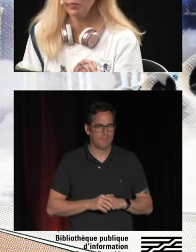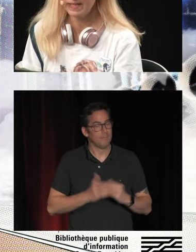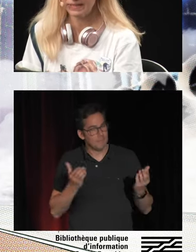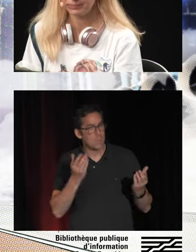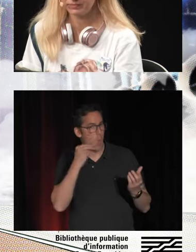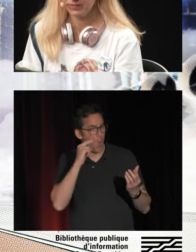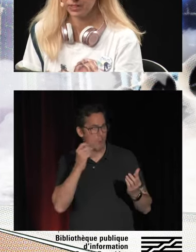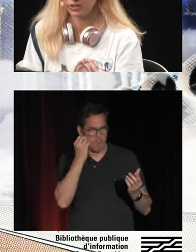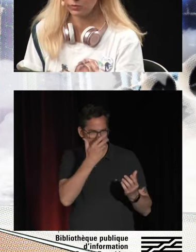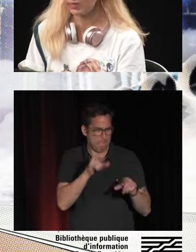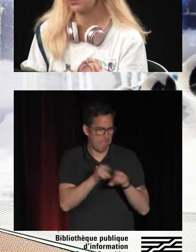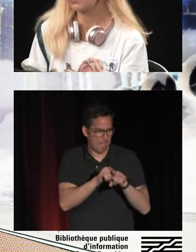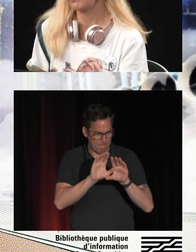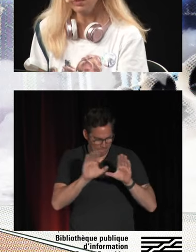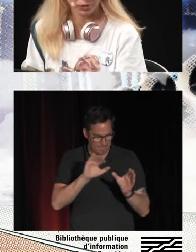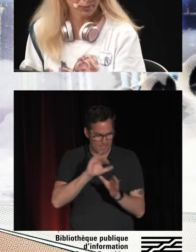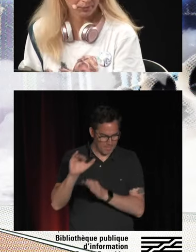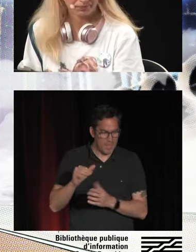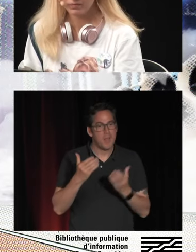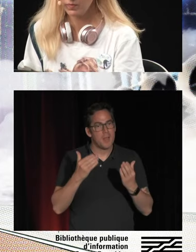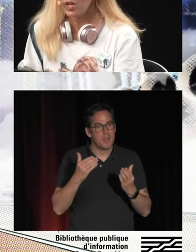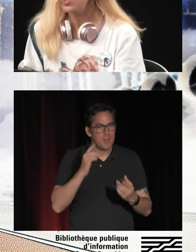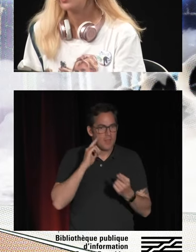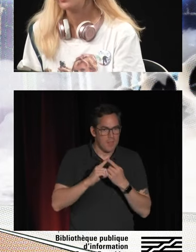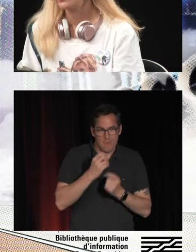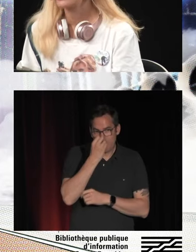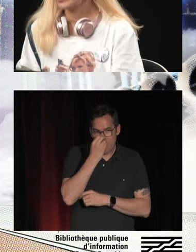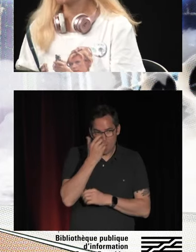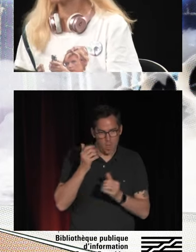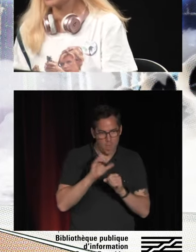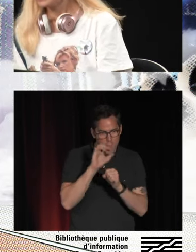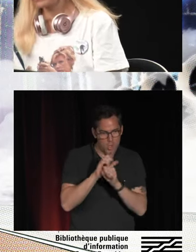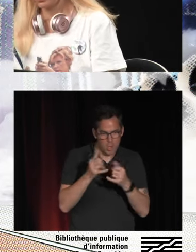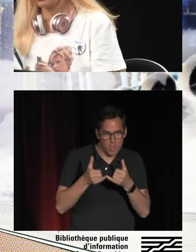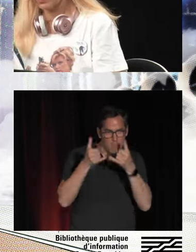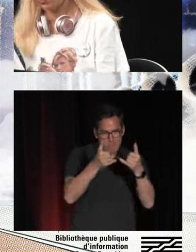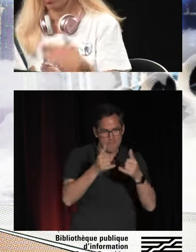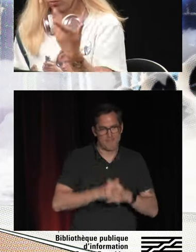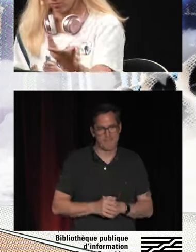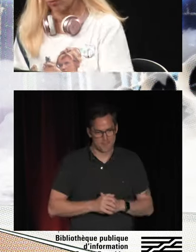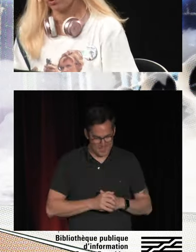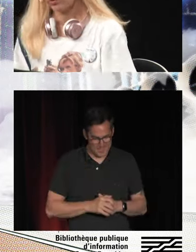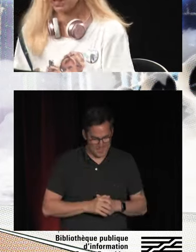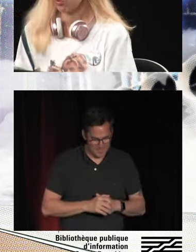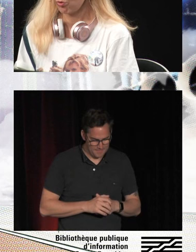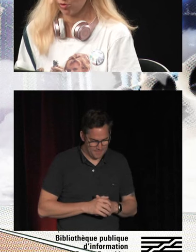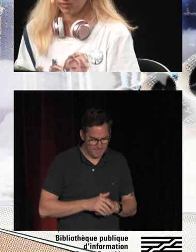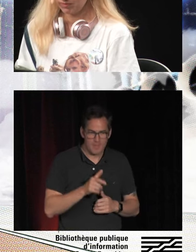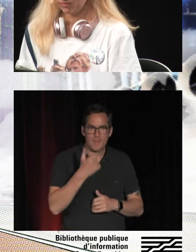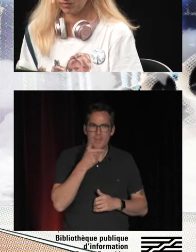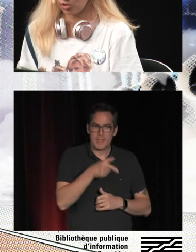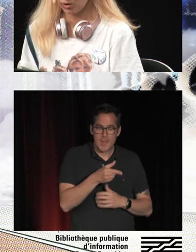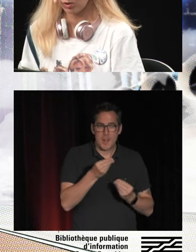ni européenne. Ok, nous passons en Flower Cup. C'est le moment de flex, mais sur l'autre version du